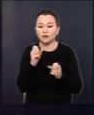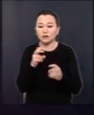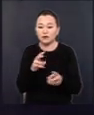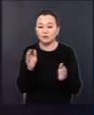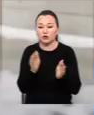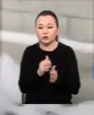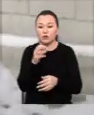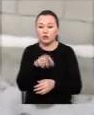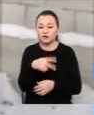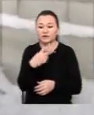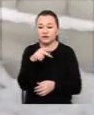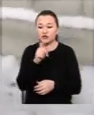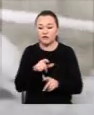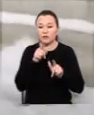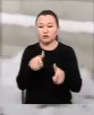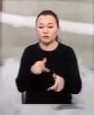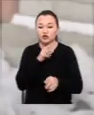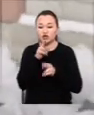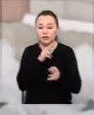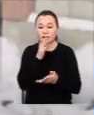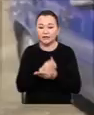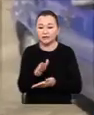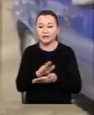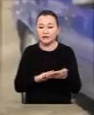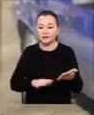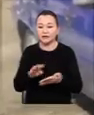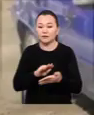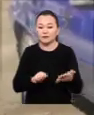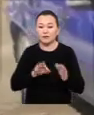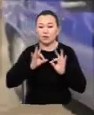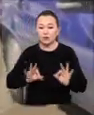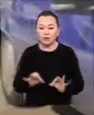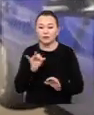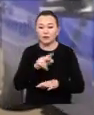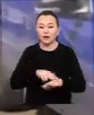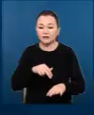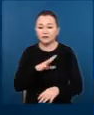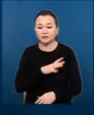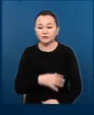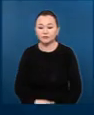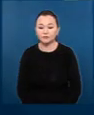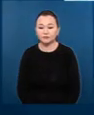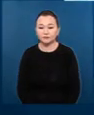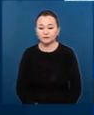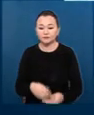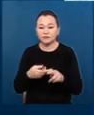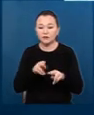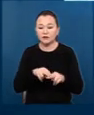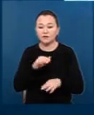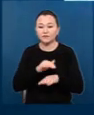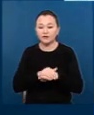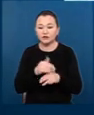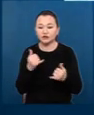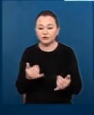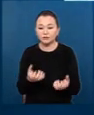от 20 человек уже поступили жалобы. Они написали заявление в прокуратуру и полицию. Данный факт